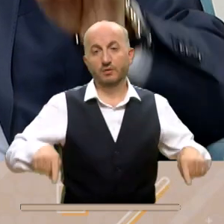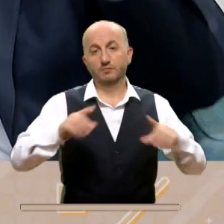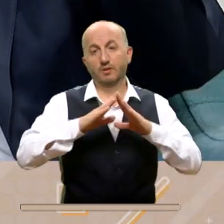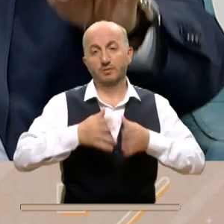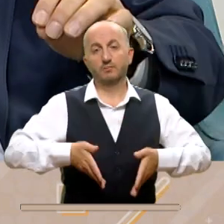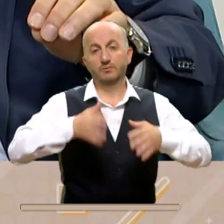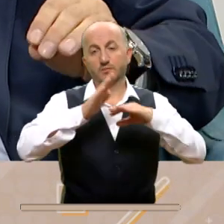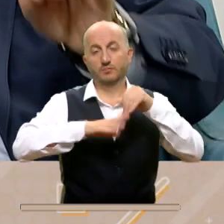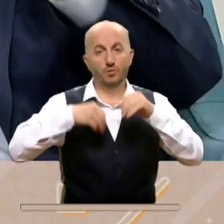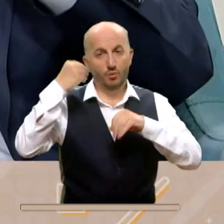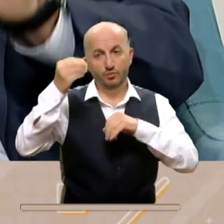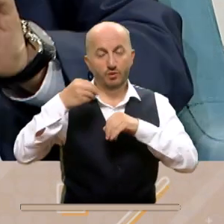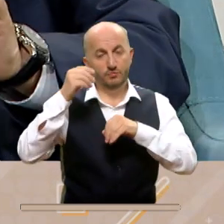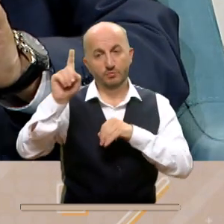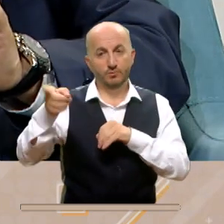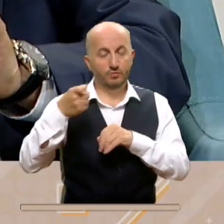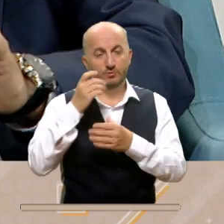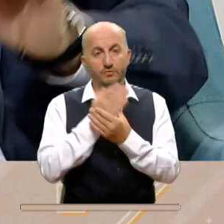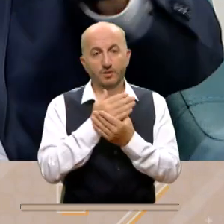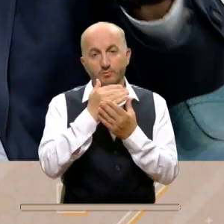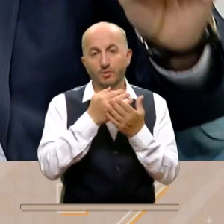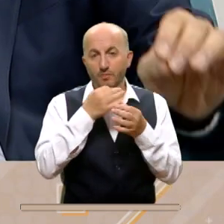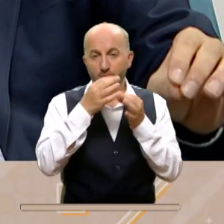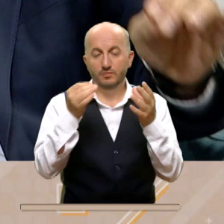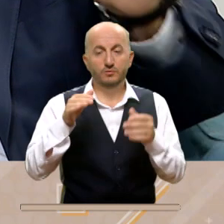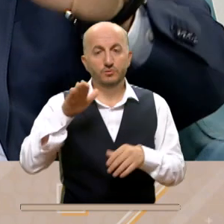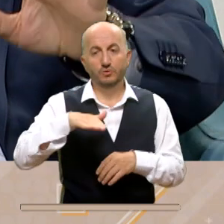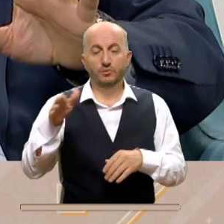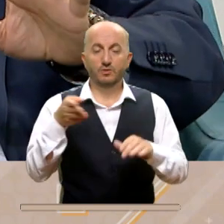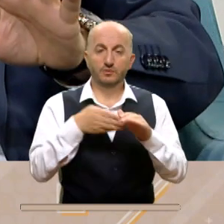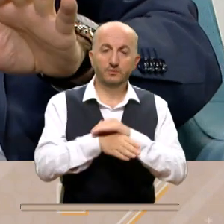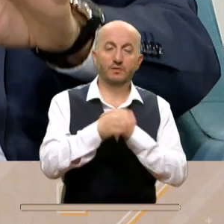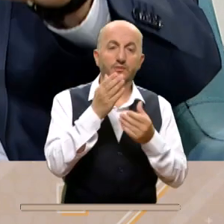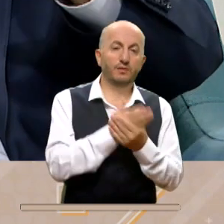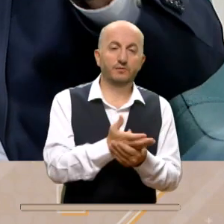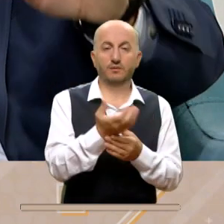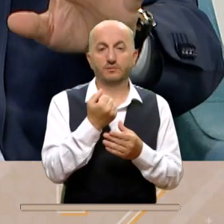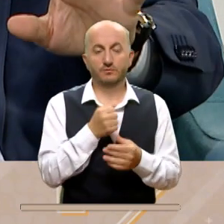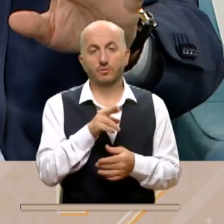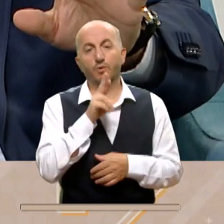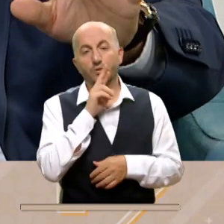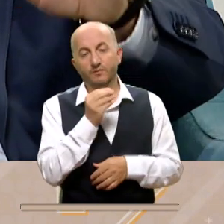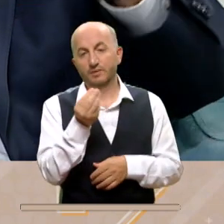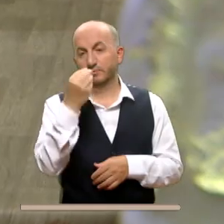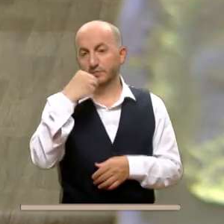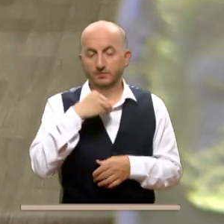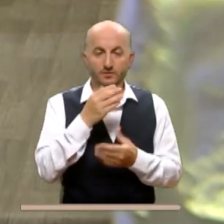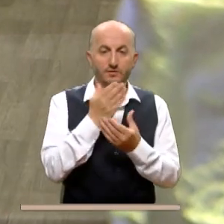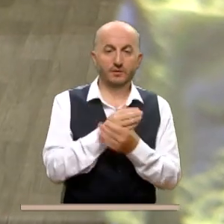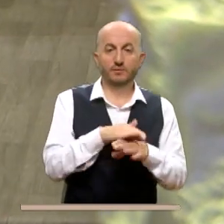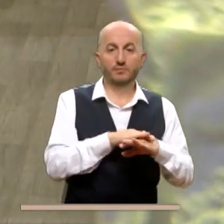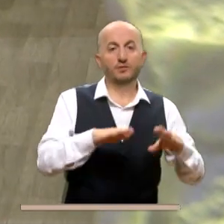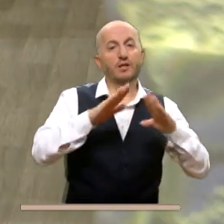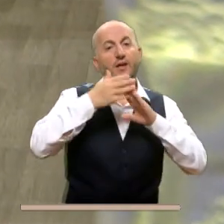yaptırdık. Hocalarımızı bulduk. Ders programını ilan ettik. Hı hı. Çocuklar girecekler, derslerini alacaklar. Öğle vakti yemeklerini yiyecekler. Dersleri bitince